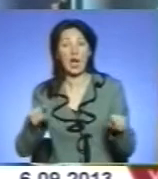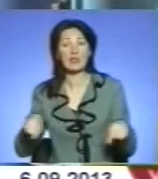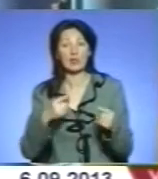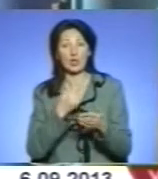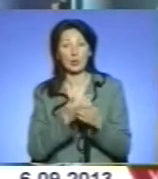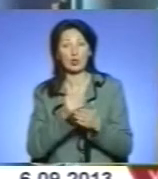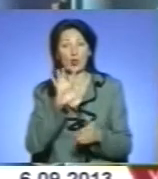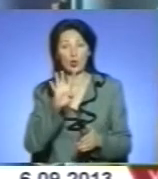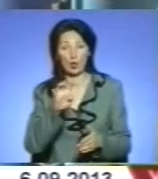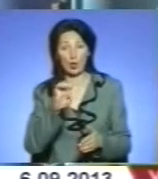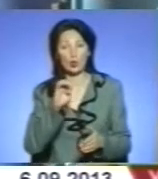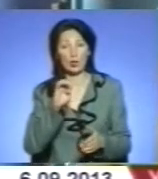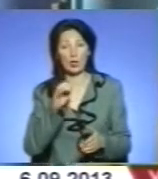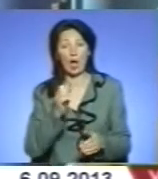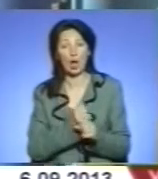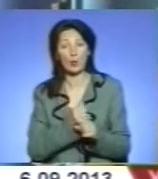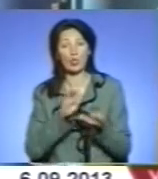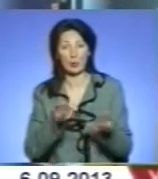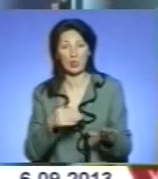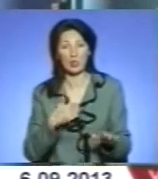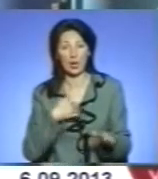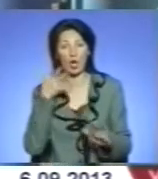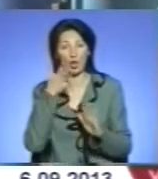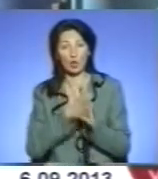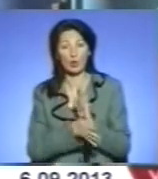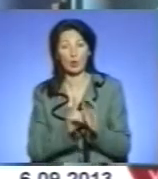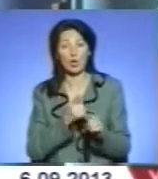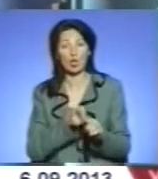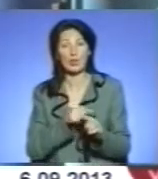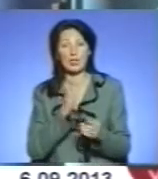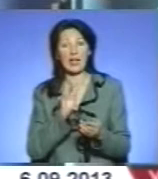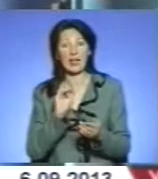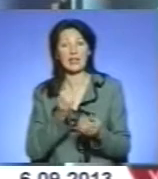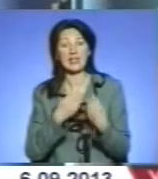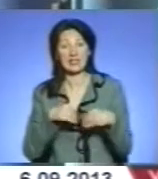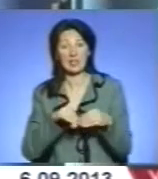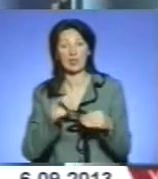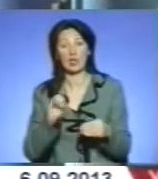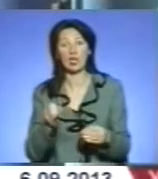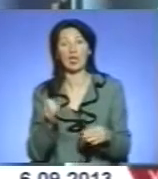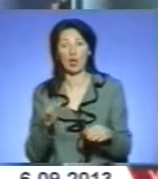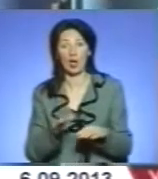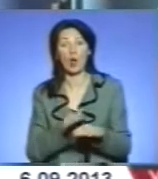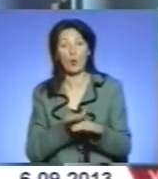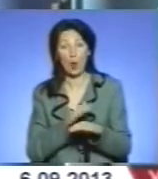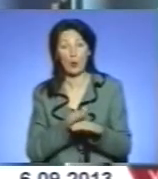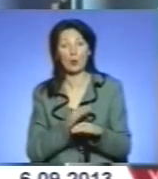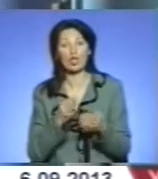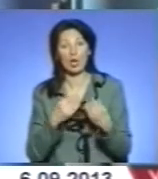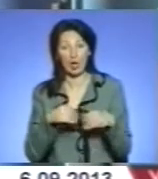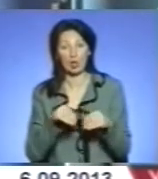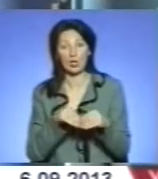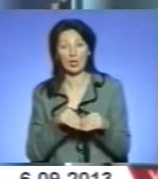робочих місць, то, безумовно, ми розуміємо, що це і сім'ї, і благополуччя, родин,